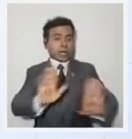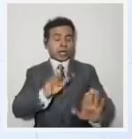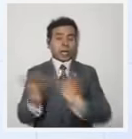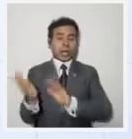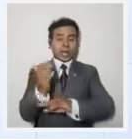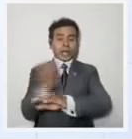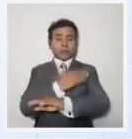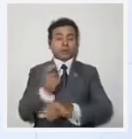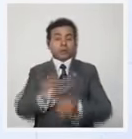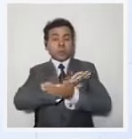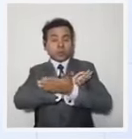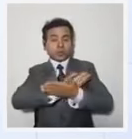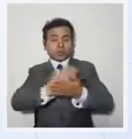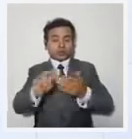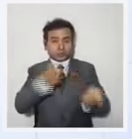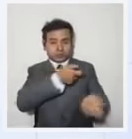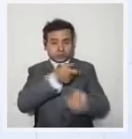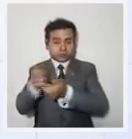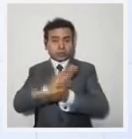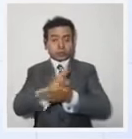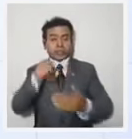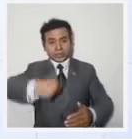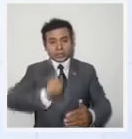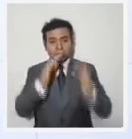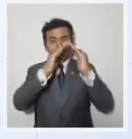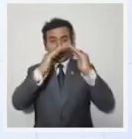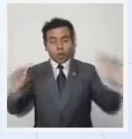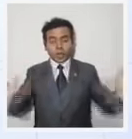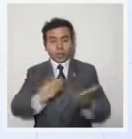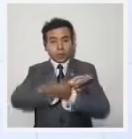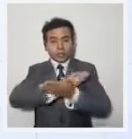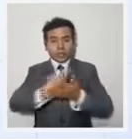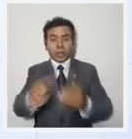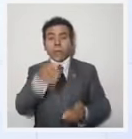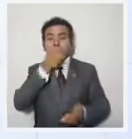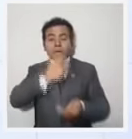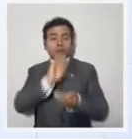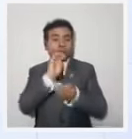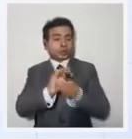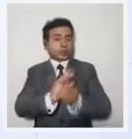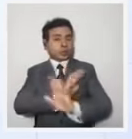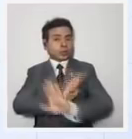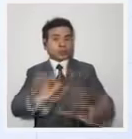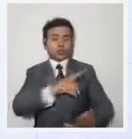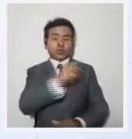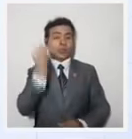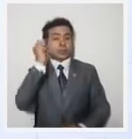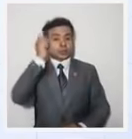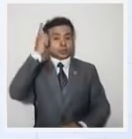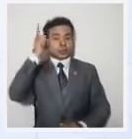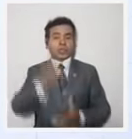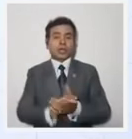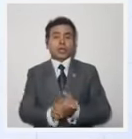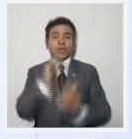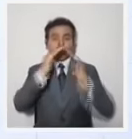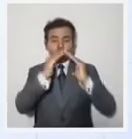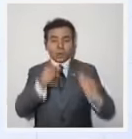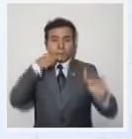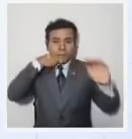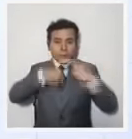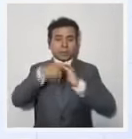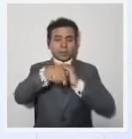জন্য আমাদের মশার যেন বংশবিস্তার না করে, যেই পদক্ষেপগুলো আমাদের নিজেদের ঘরেও নেওয়া